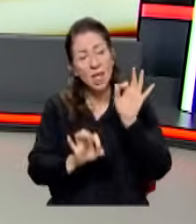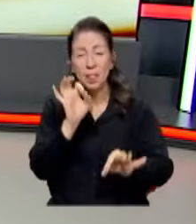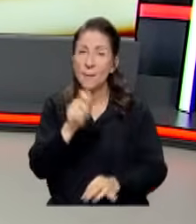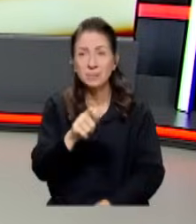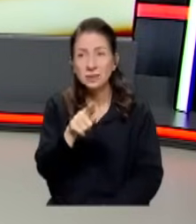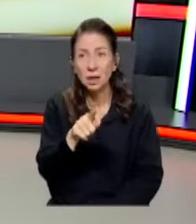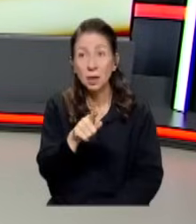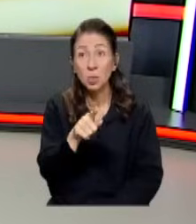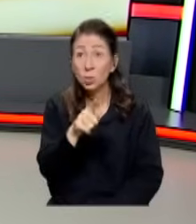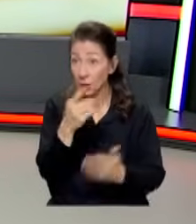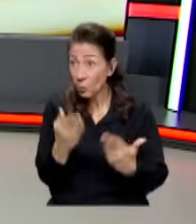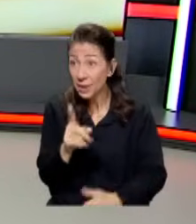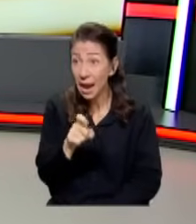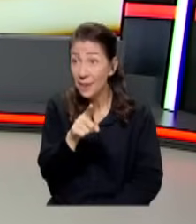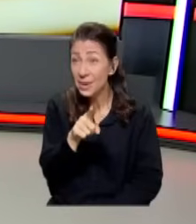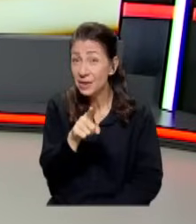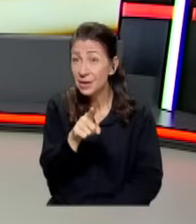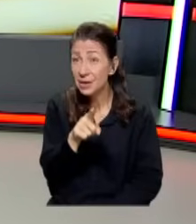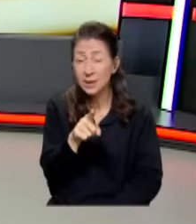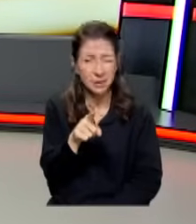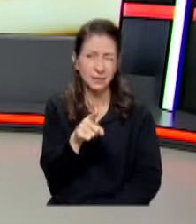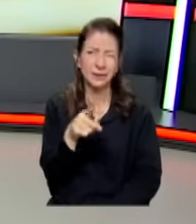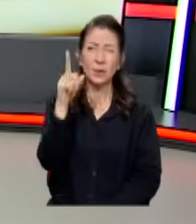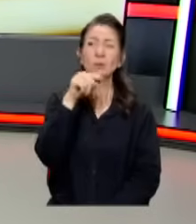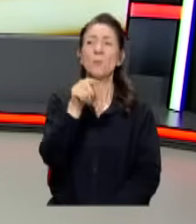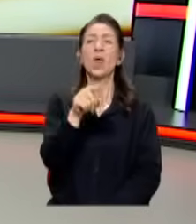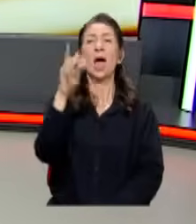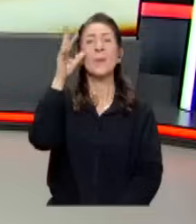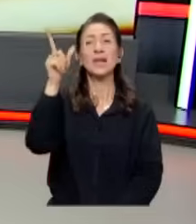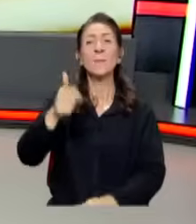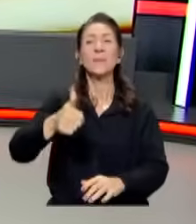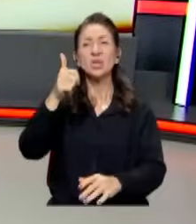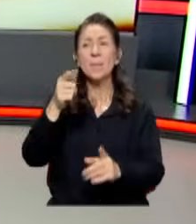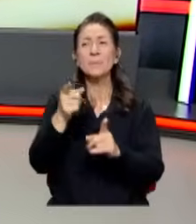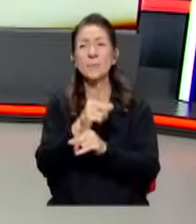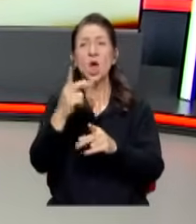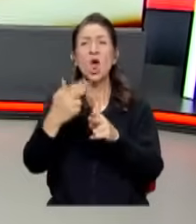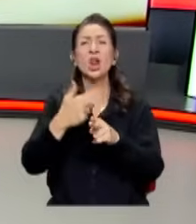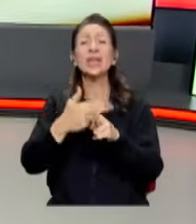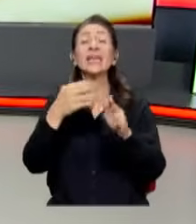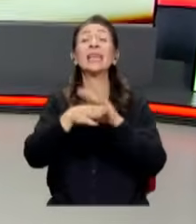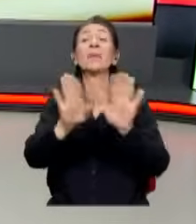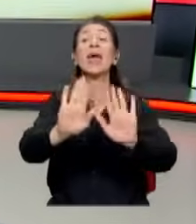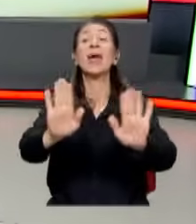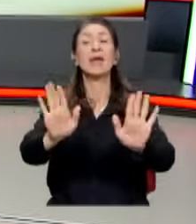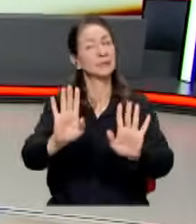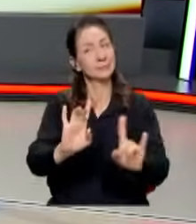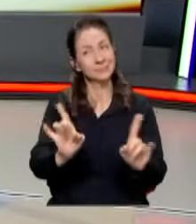denetlesinler. Bunu kabul ederler mi? O yüzden şimdi böyle Amerika'daki başkanlık falan böyle örneklere sakın